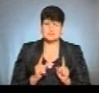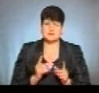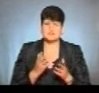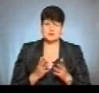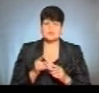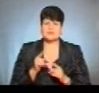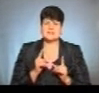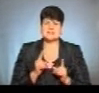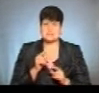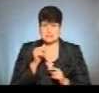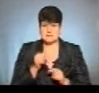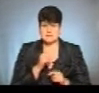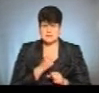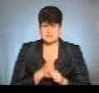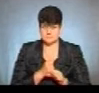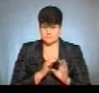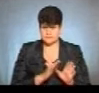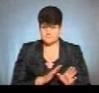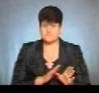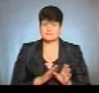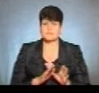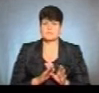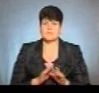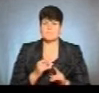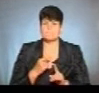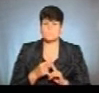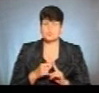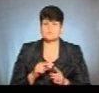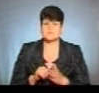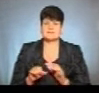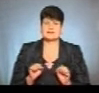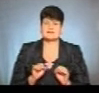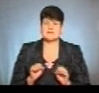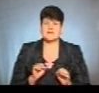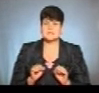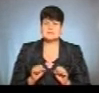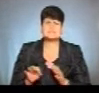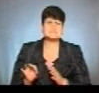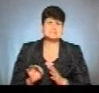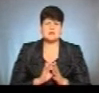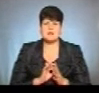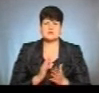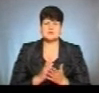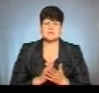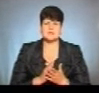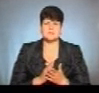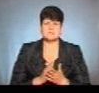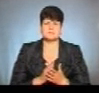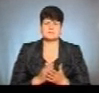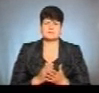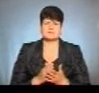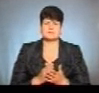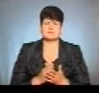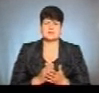тільки місяць на посаді. Плюс представники влади зразу стають епіцентром